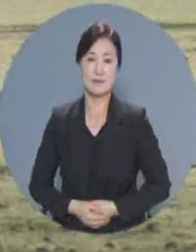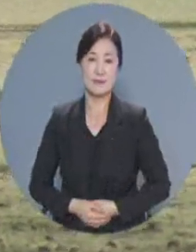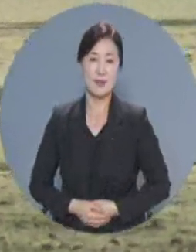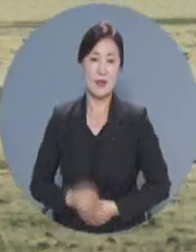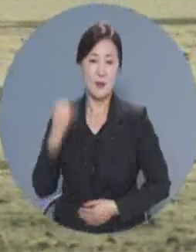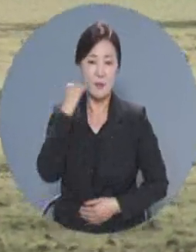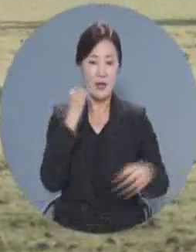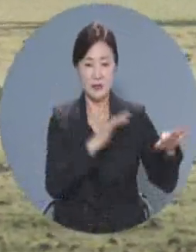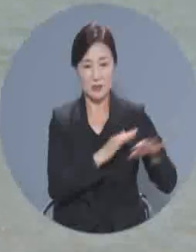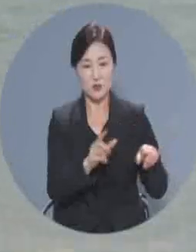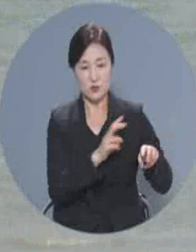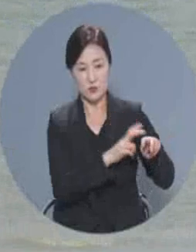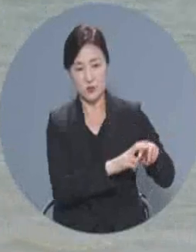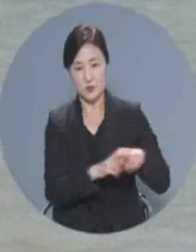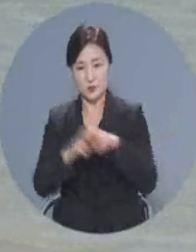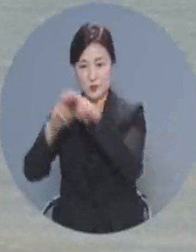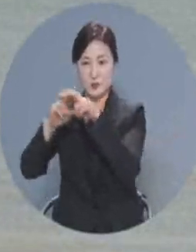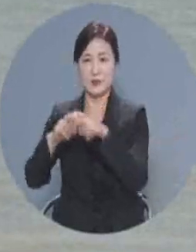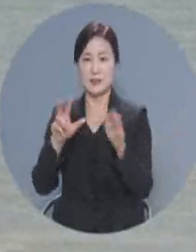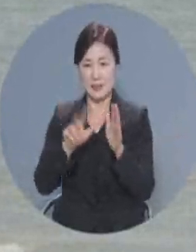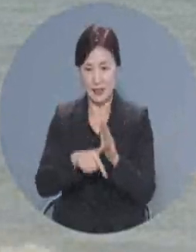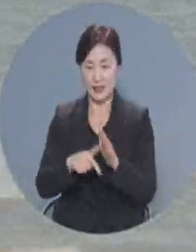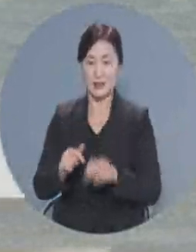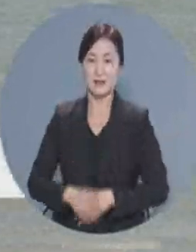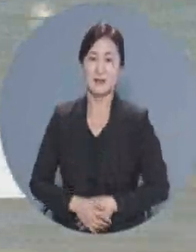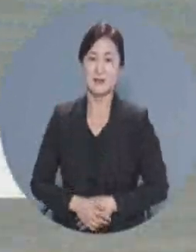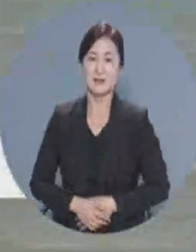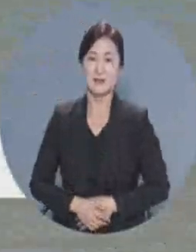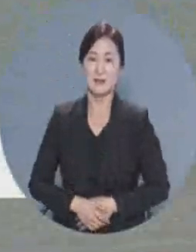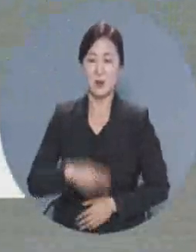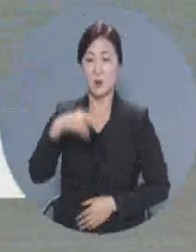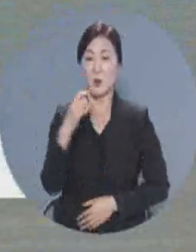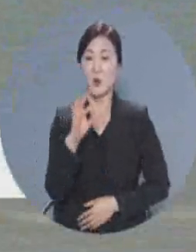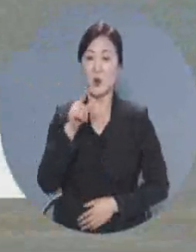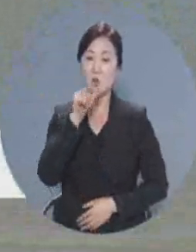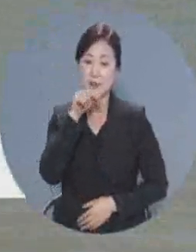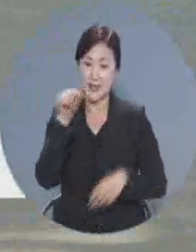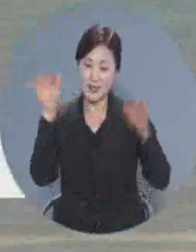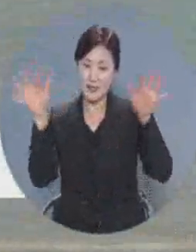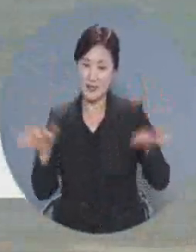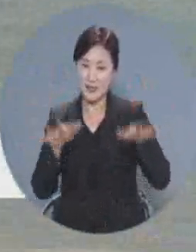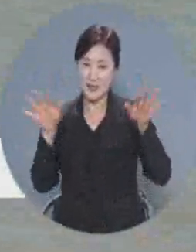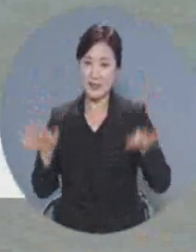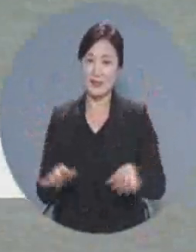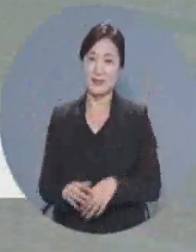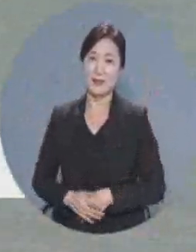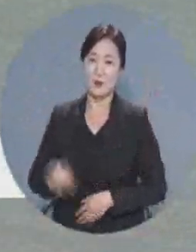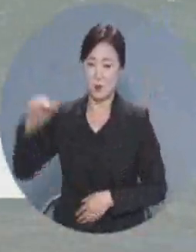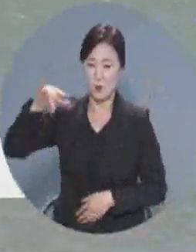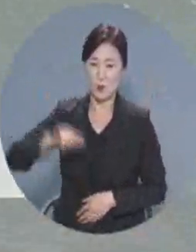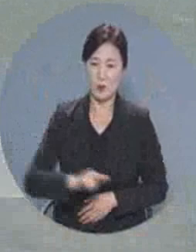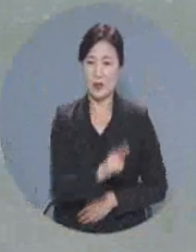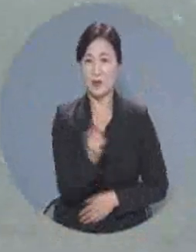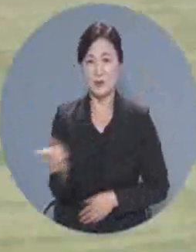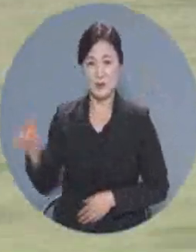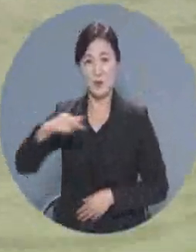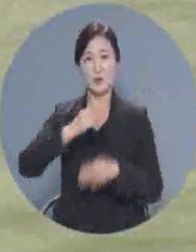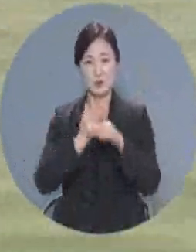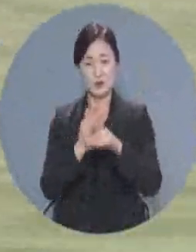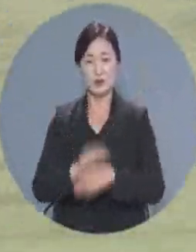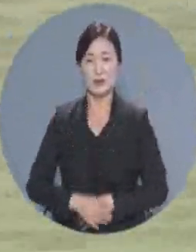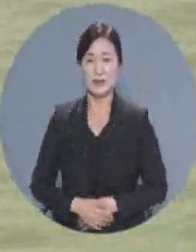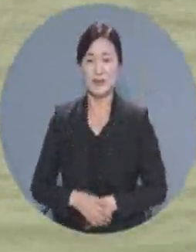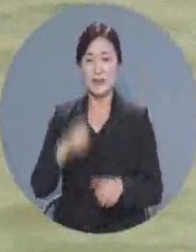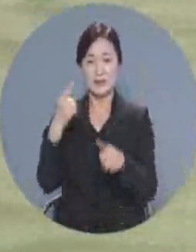바닷물이 밀려드는 시간. 큰 뒷부리 도요와 좀도요 등 도요새들이 자리를 옮기느라 고개비행을 선보입니다.